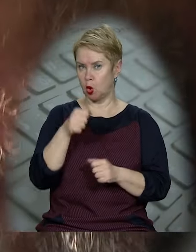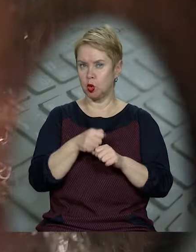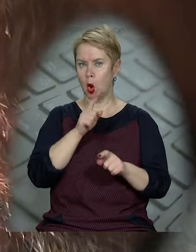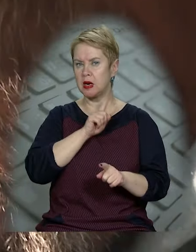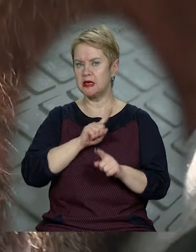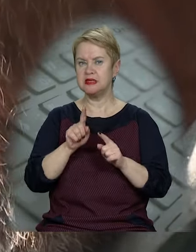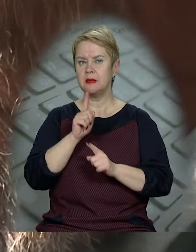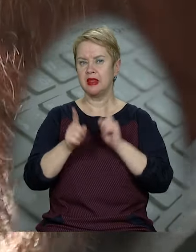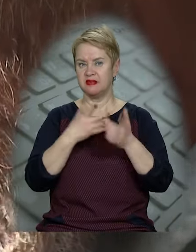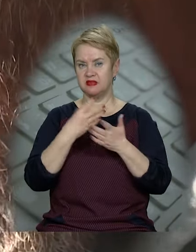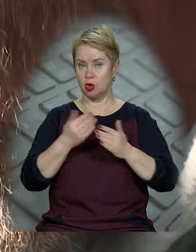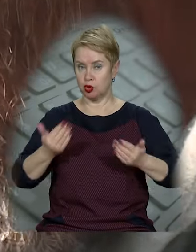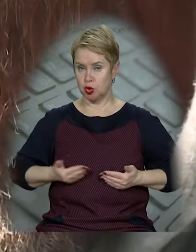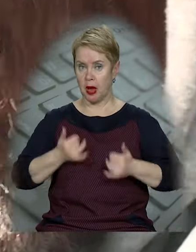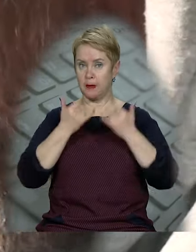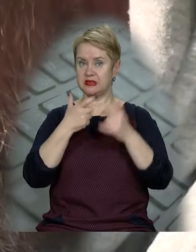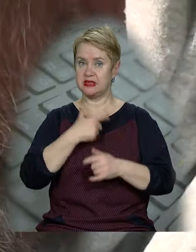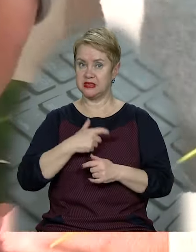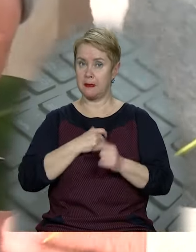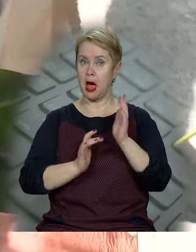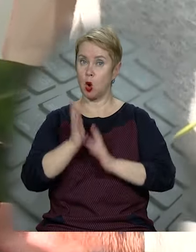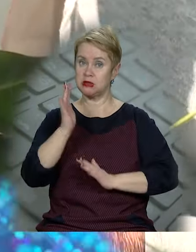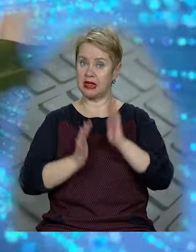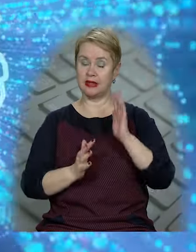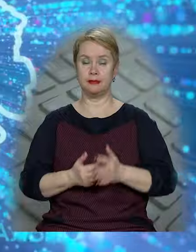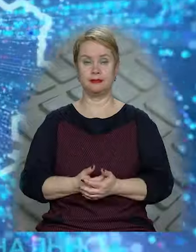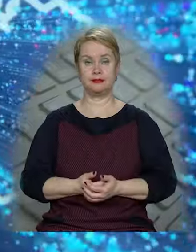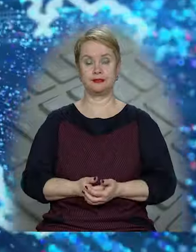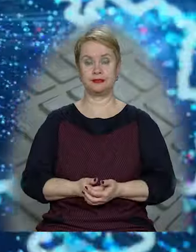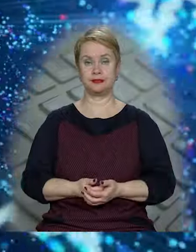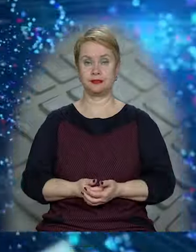докорінно змінив своє життя і присвятив себе рослинам.